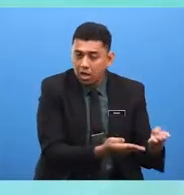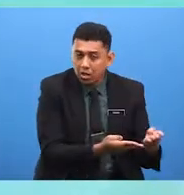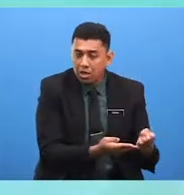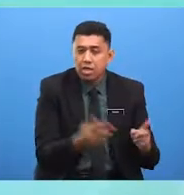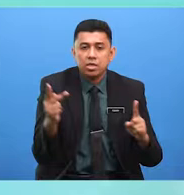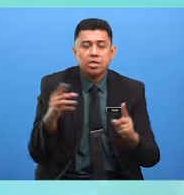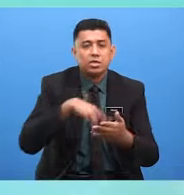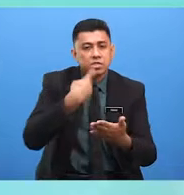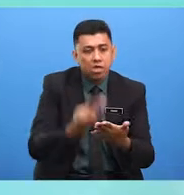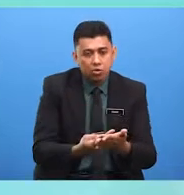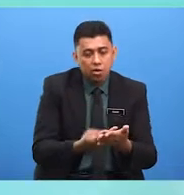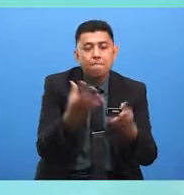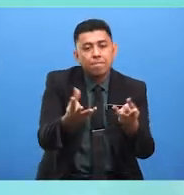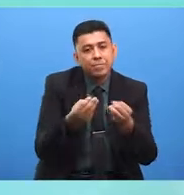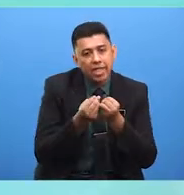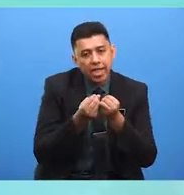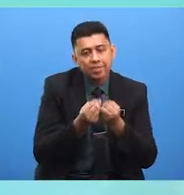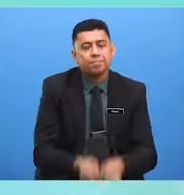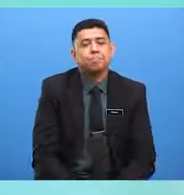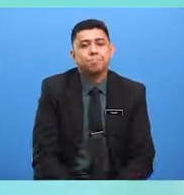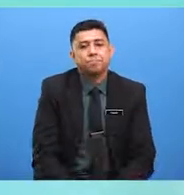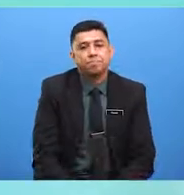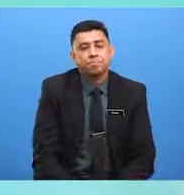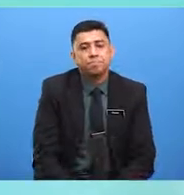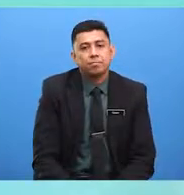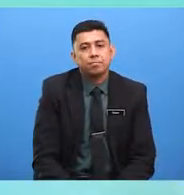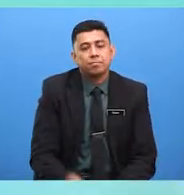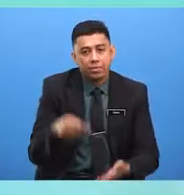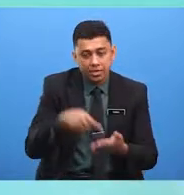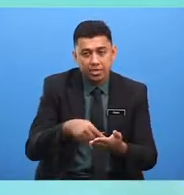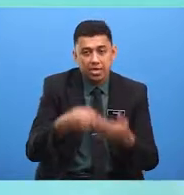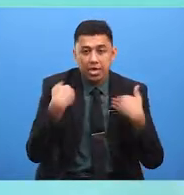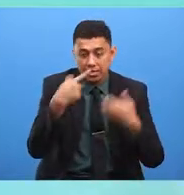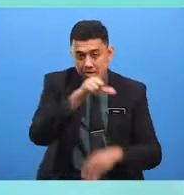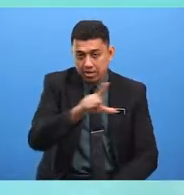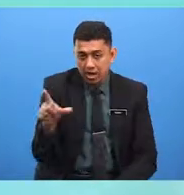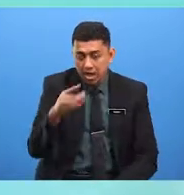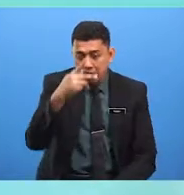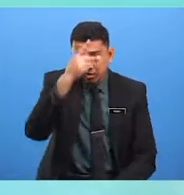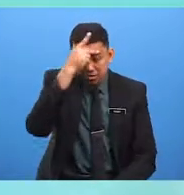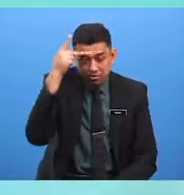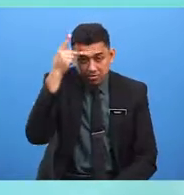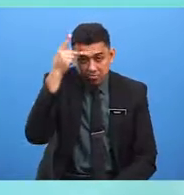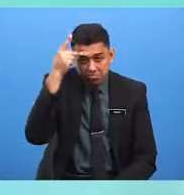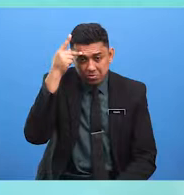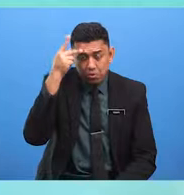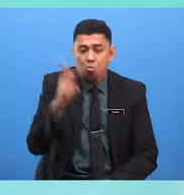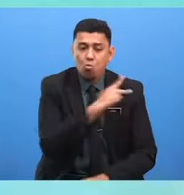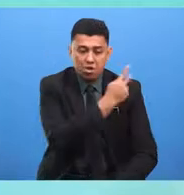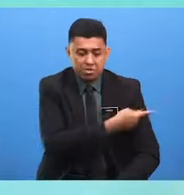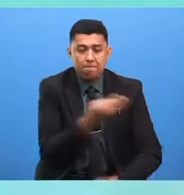kejatuhan permintaan ini adalah Crunch sebelum masyarakat telah menurun